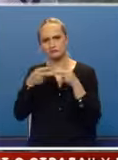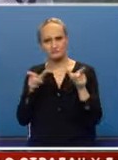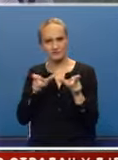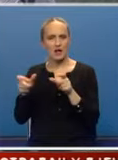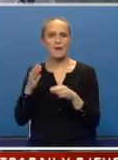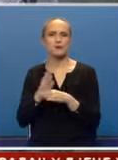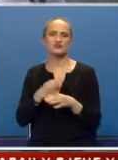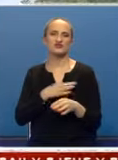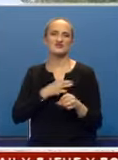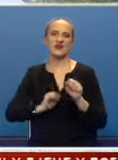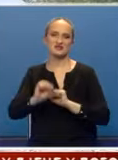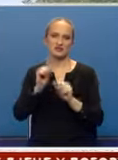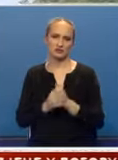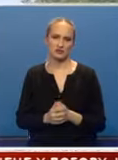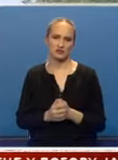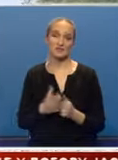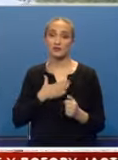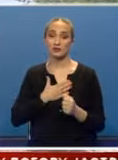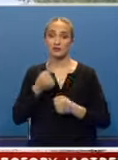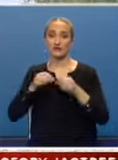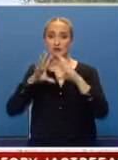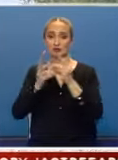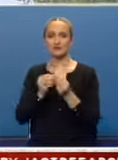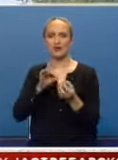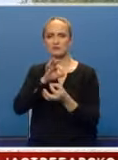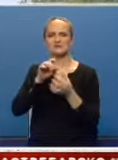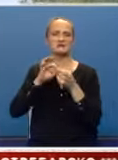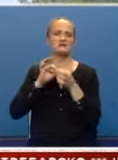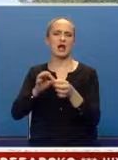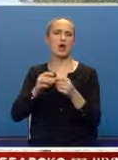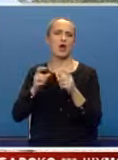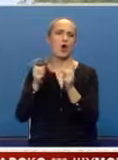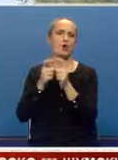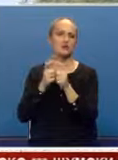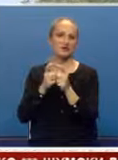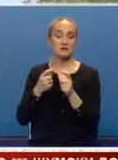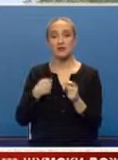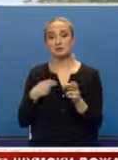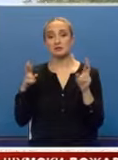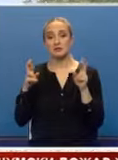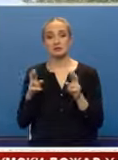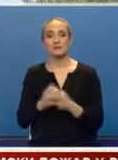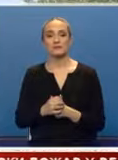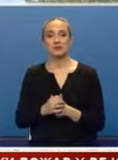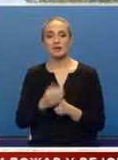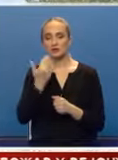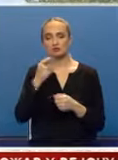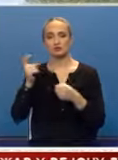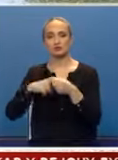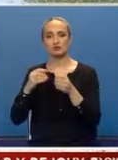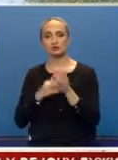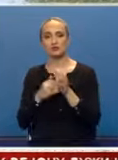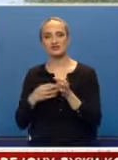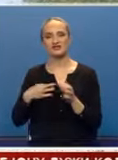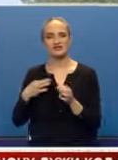pripadnika civilne zaštite. Naša vozila su sva u dimu, stalno kontaktiramo s njima. Evo, ja se nadam da ćemo se uključiti još